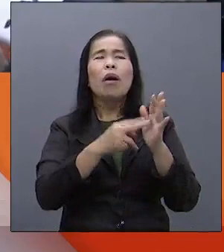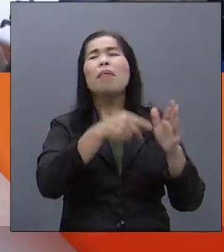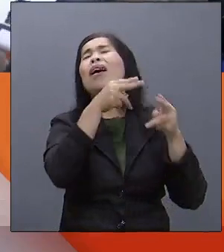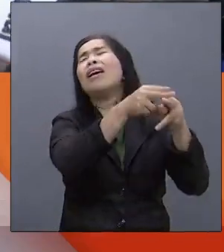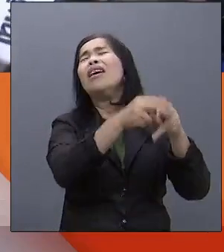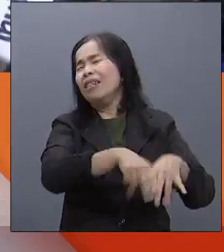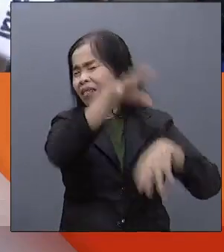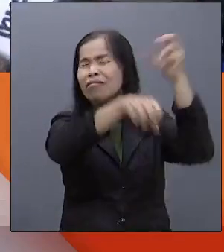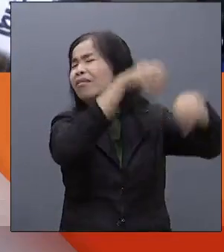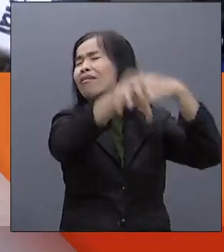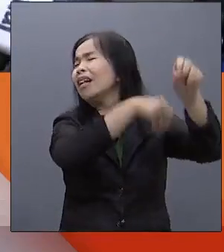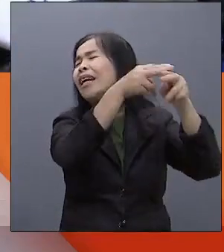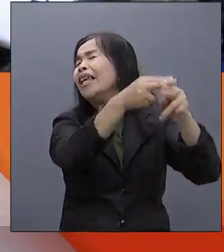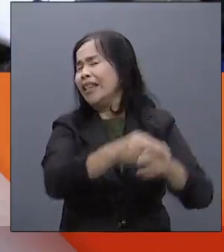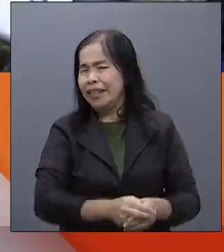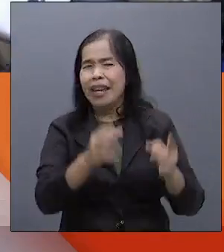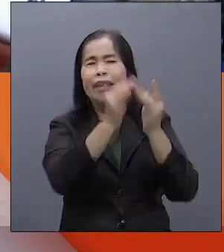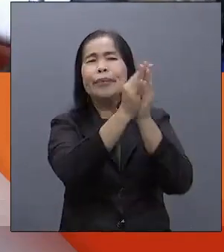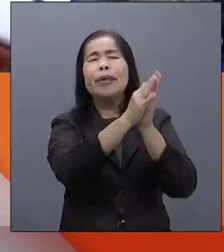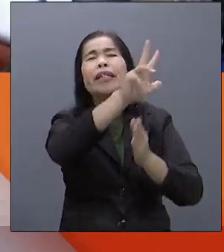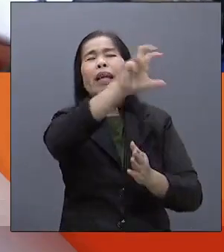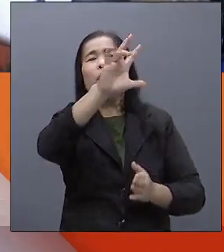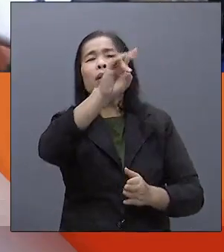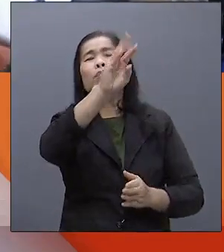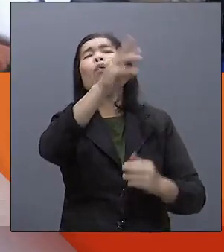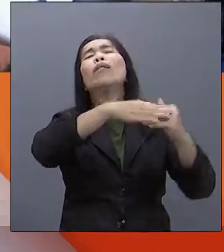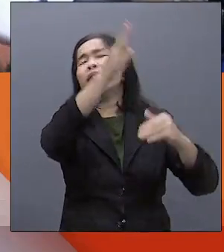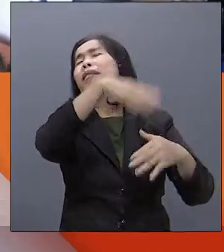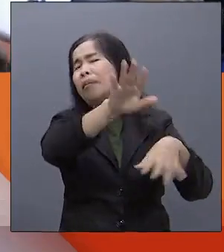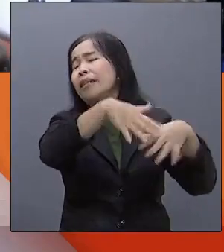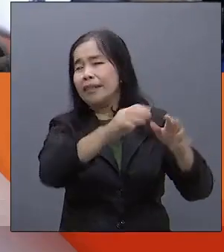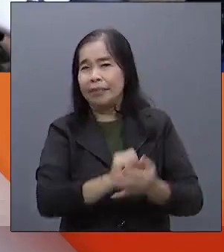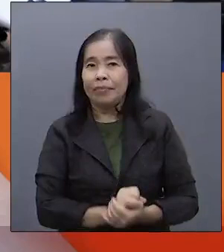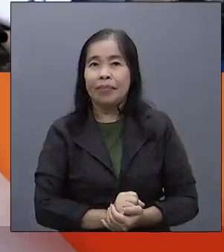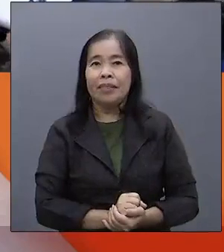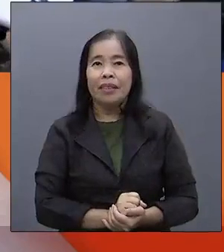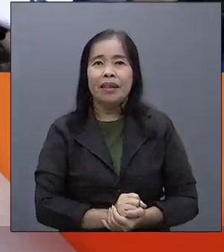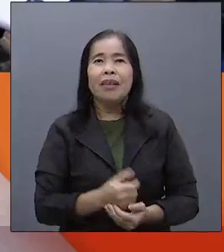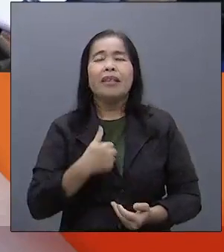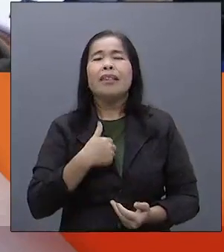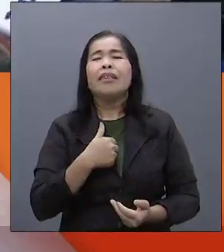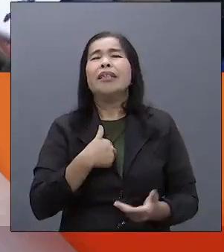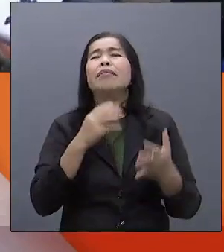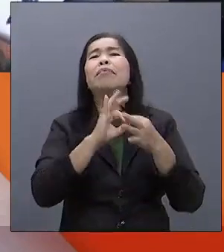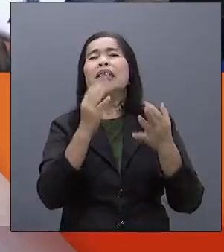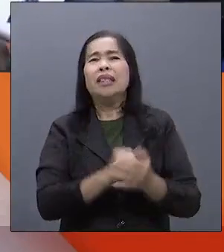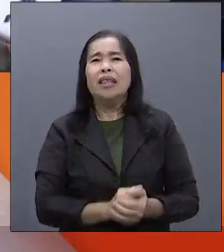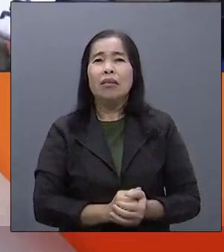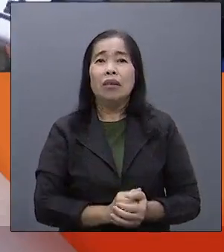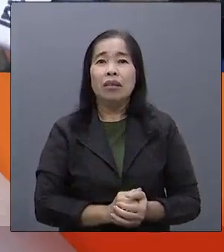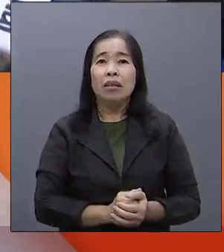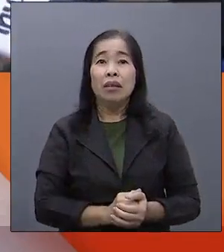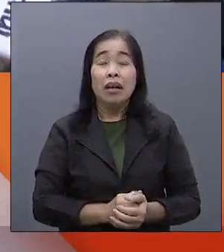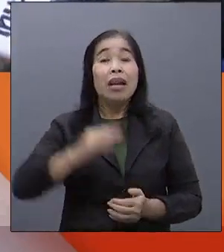ครับ เราสวทำแบบนี้มันจะทำให้ลุงตู่อยู่นานๆไหมคะ ไม่เกี่ยวหรอกครับลุงตู่นะผมเรียนเลยว่า